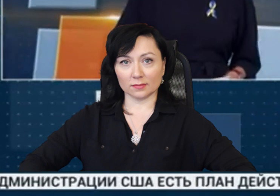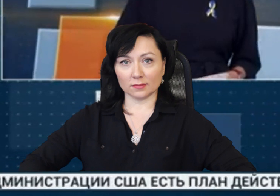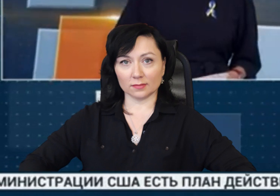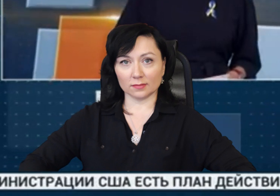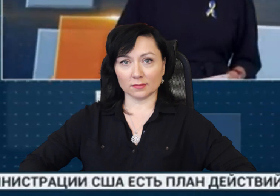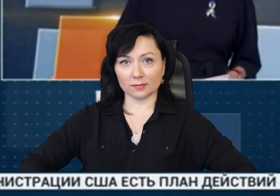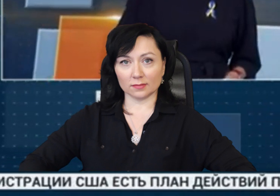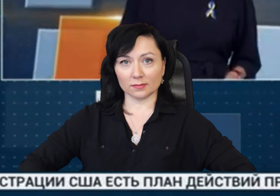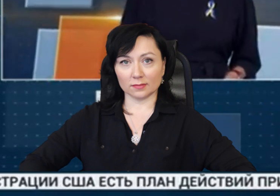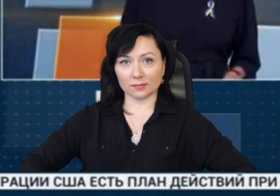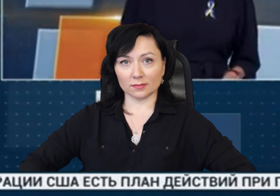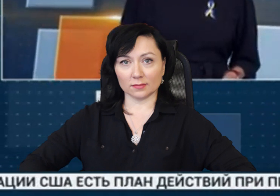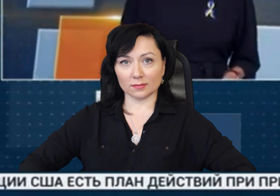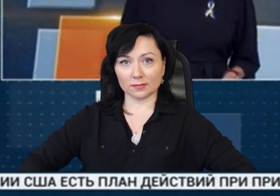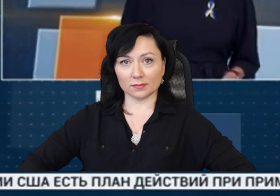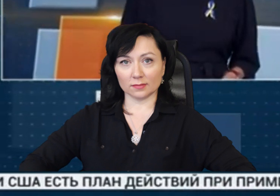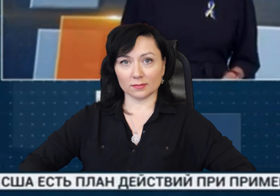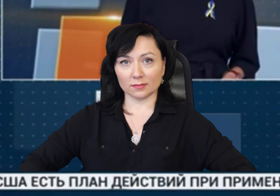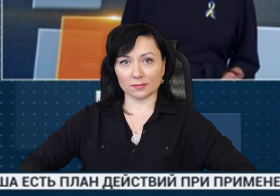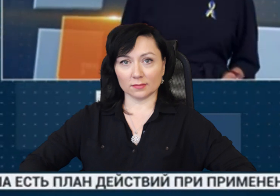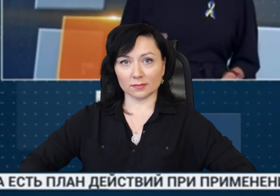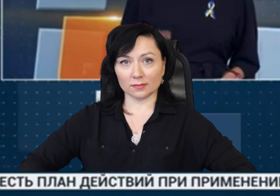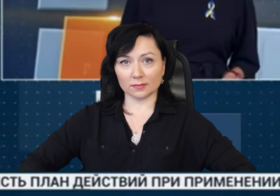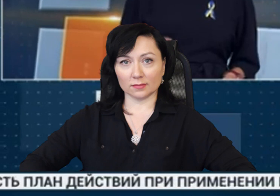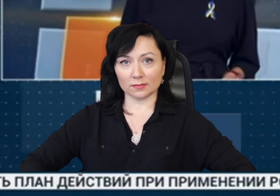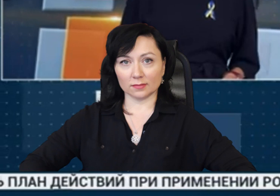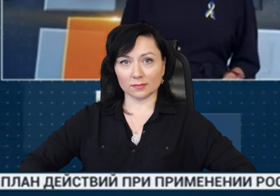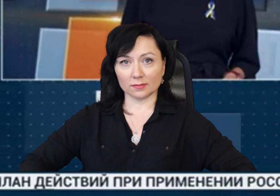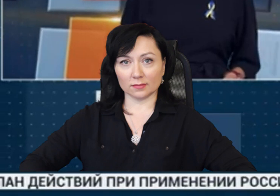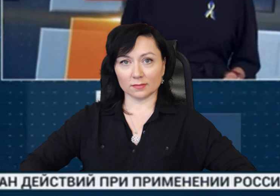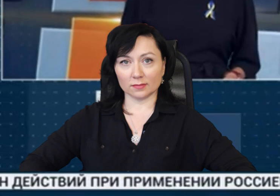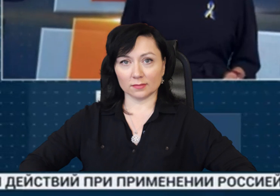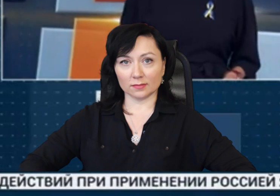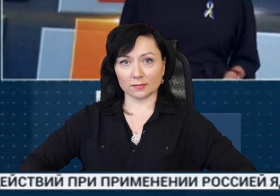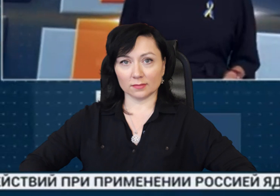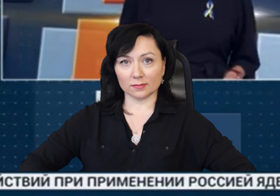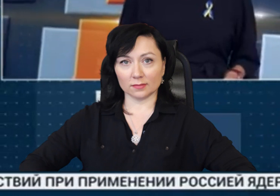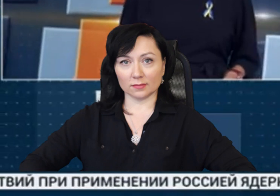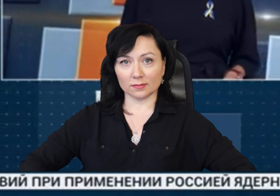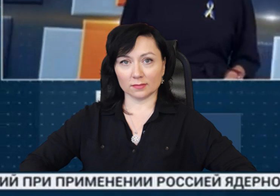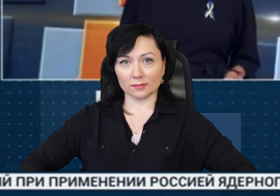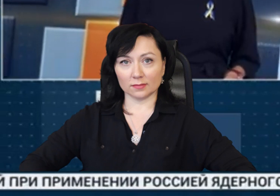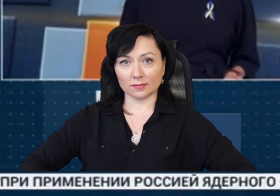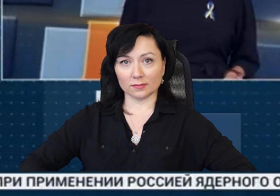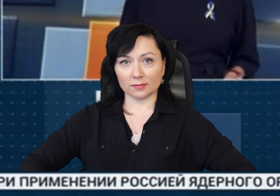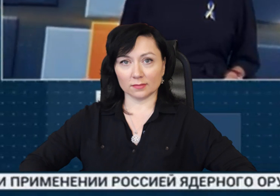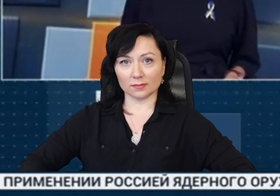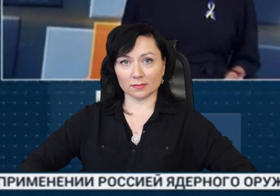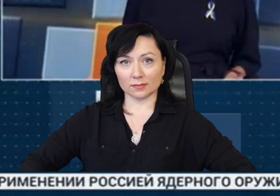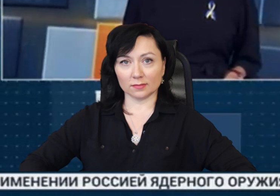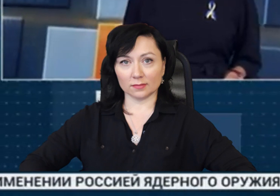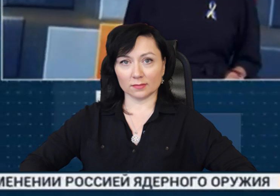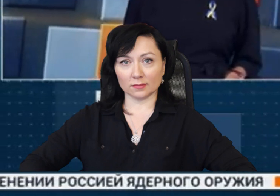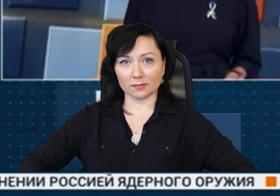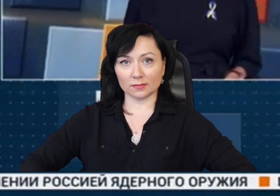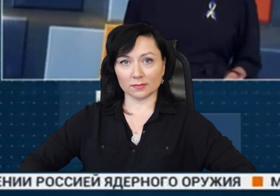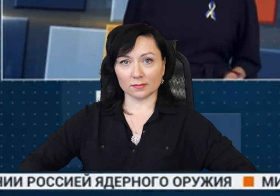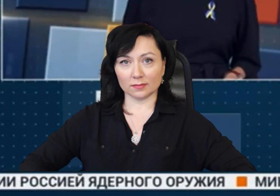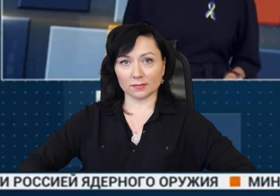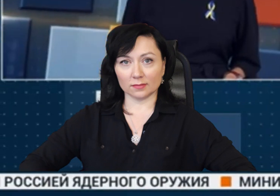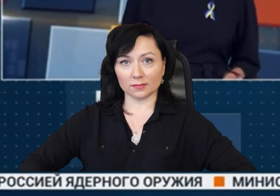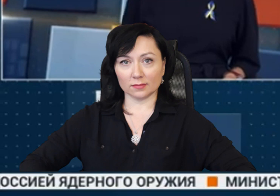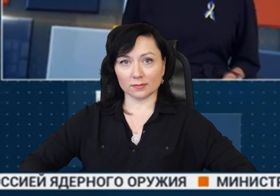и аннуляции туров в которых участник тура получил повестку сейчас оценивают в 30 процентов от объема туров